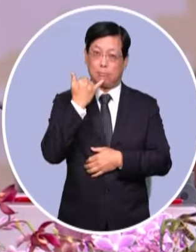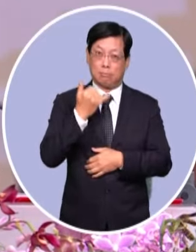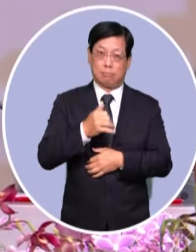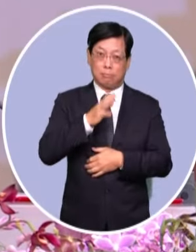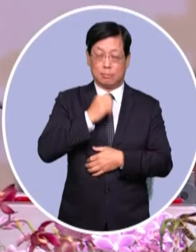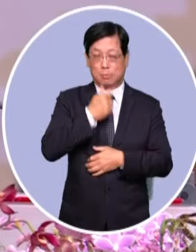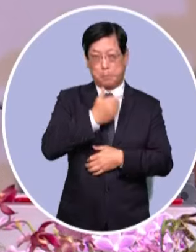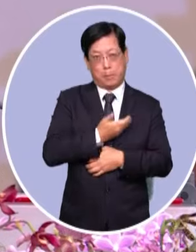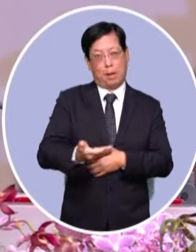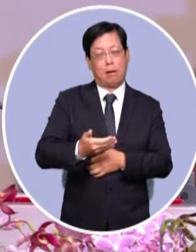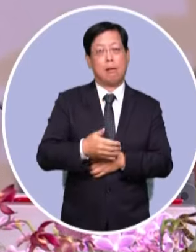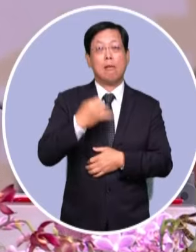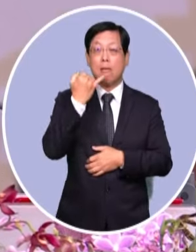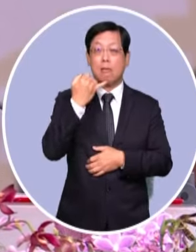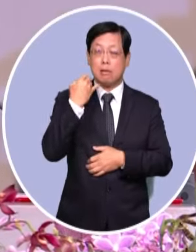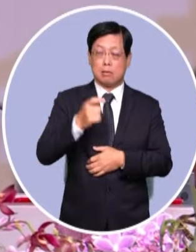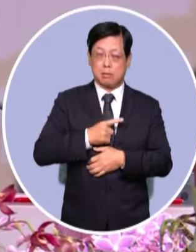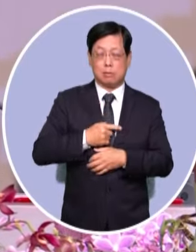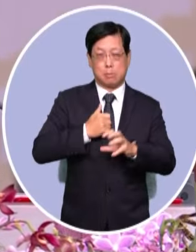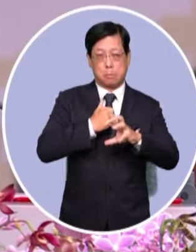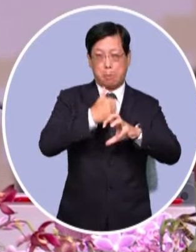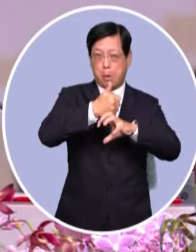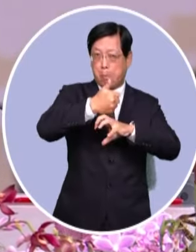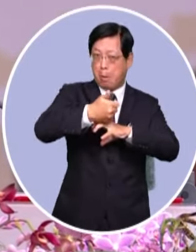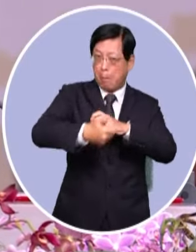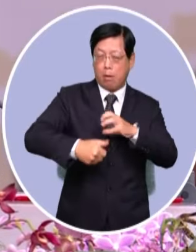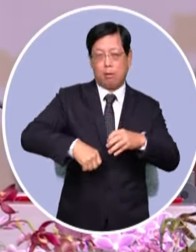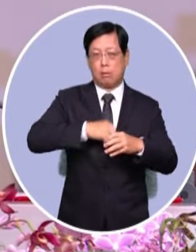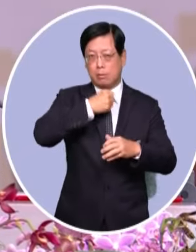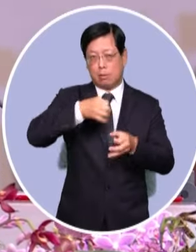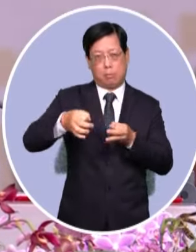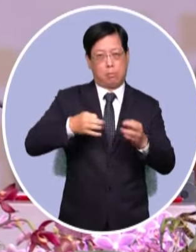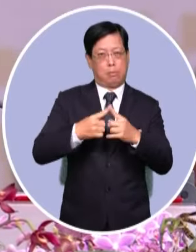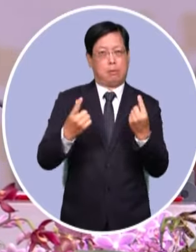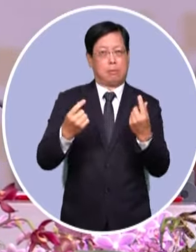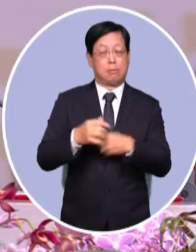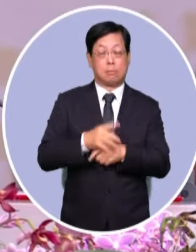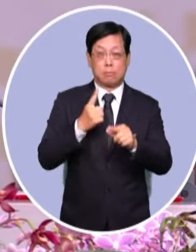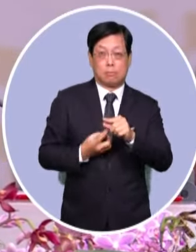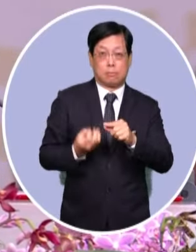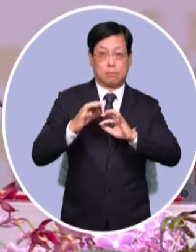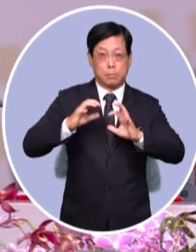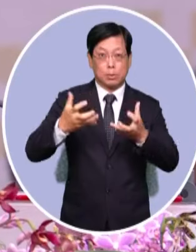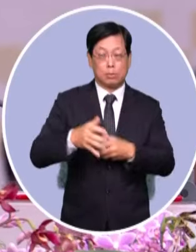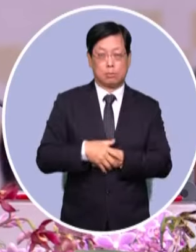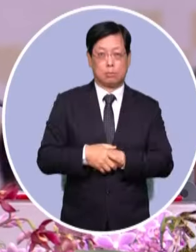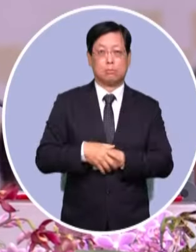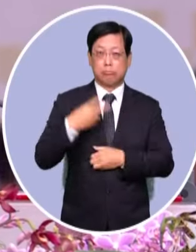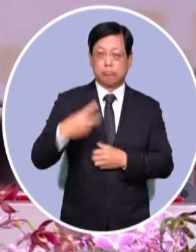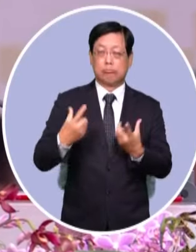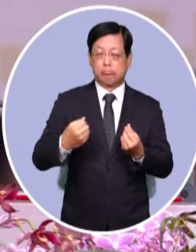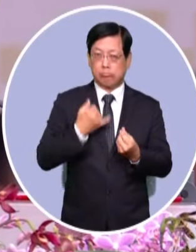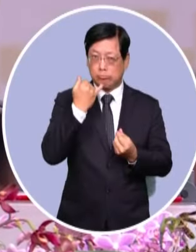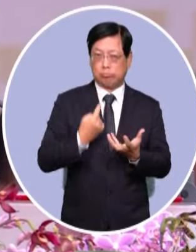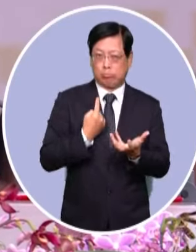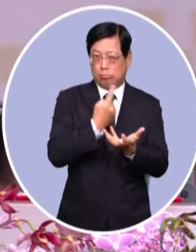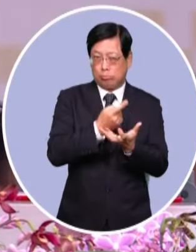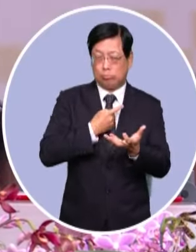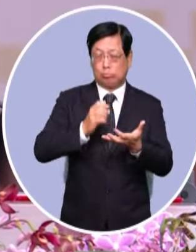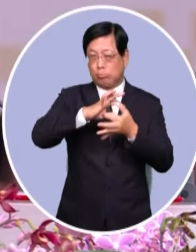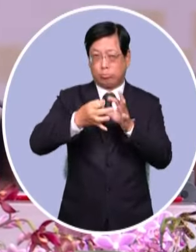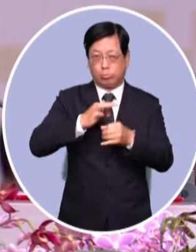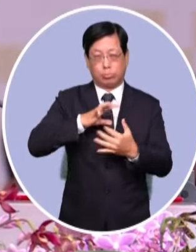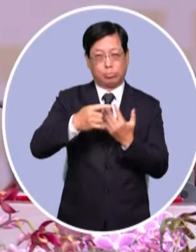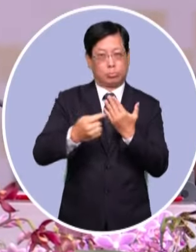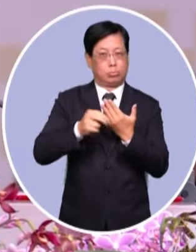济，可以是走遍全世界的台商，中华民国也可以是参加奥运的奥运